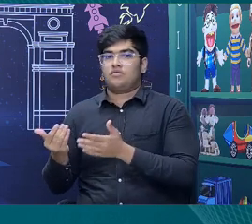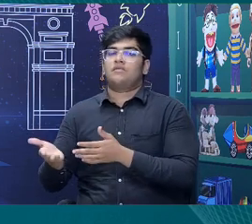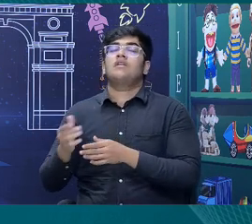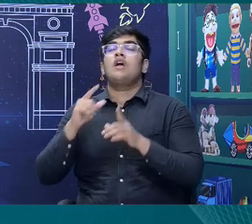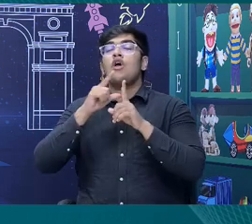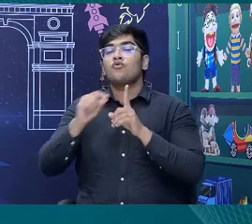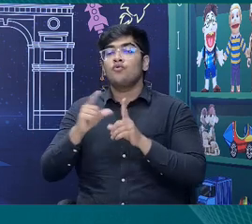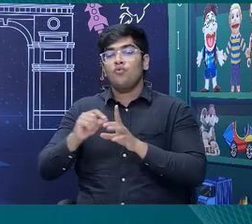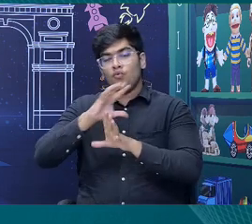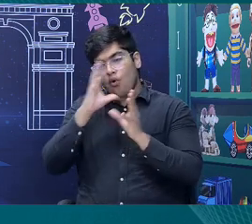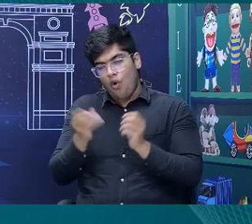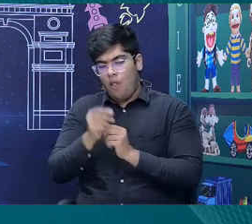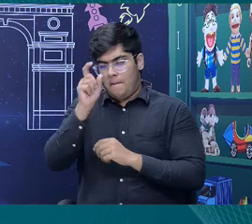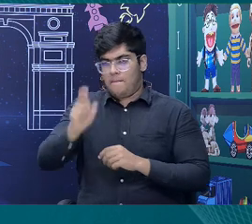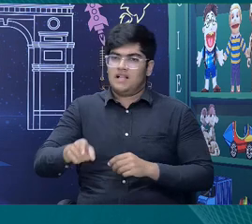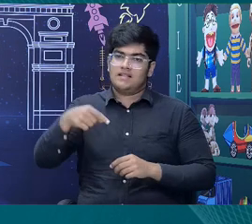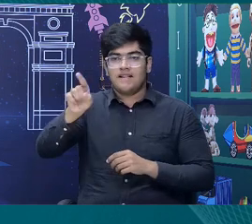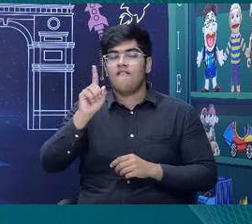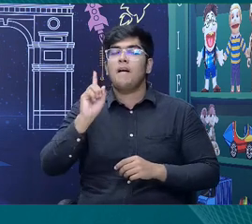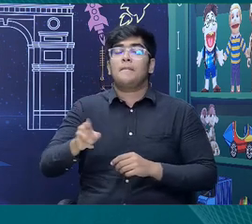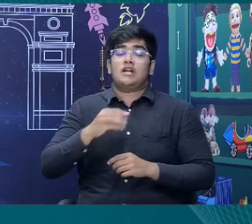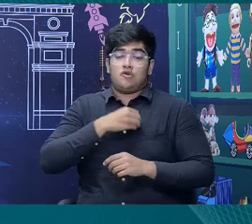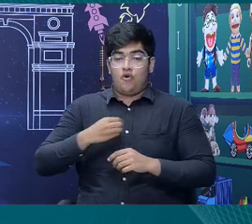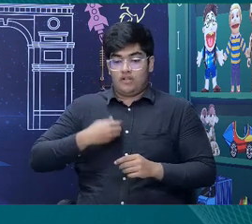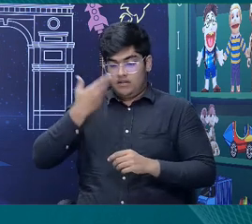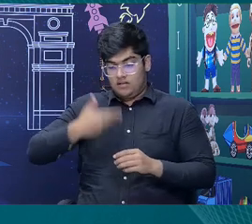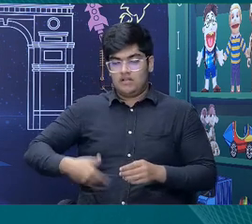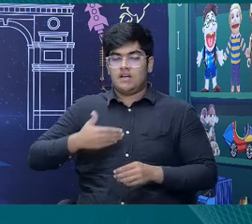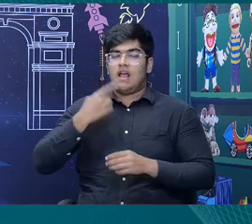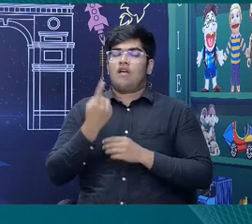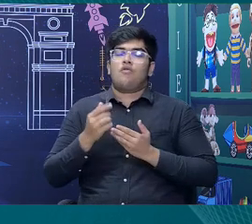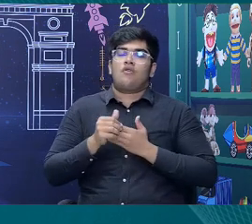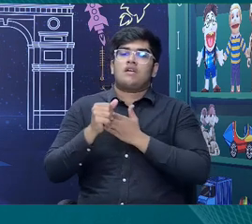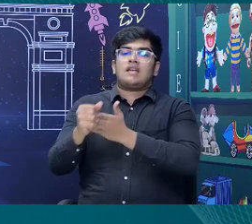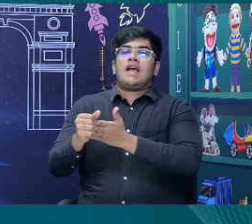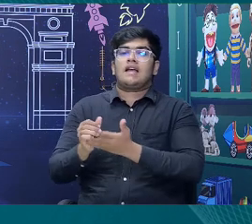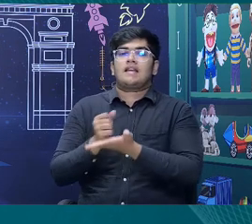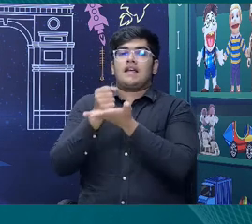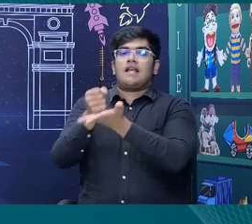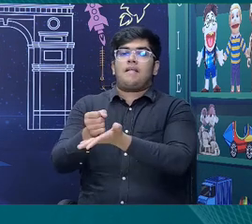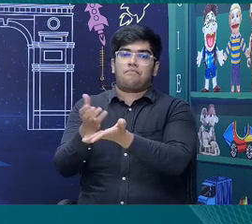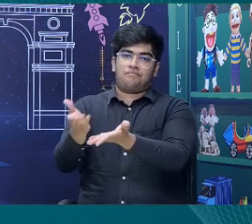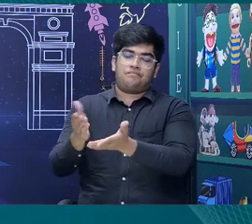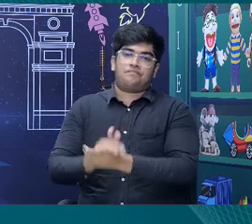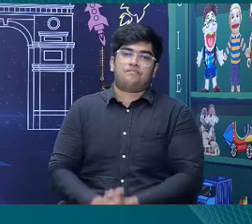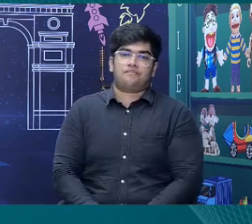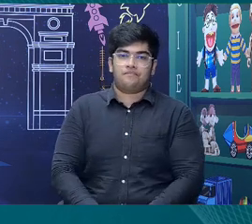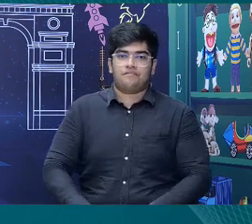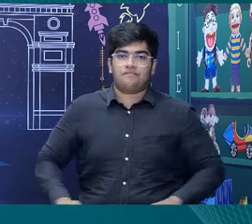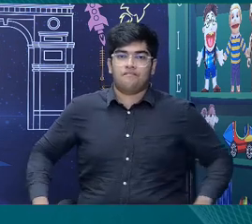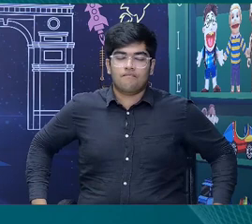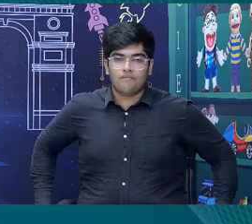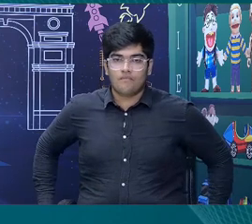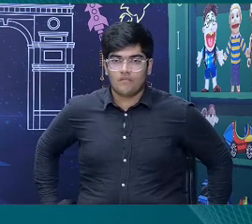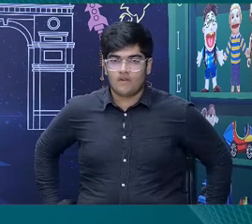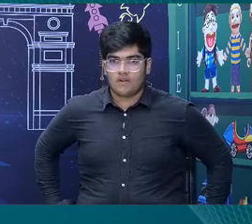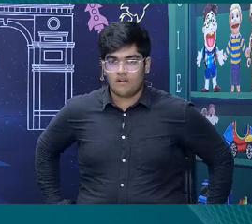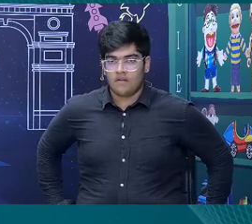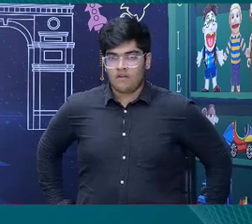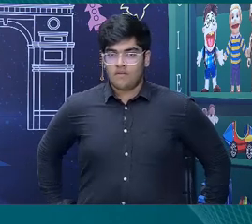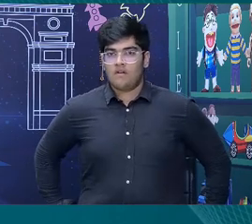को है लेकिन एक थेरेपिस्ट जो वो एक तरह का टीचर बन गया बताने के लिए कि आप कैसे वो काम कर सकते हैं बेनिफिट क्या है बिहेवियर